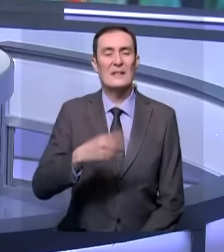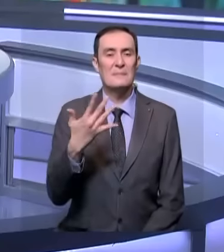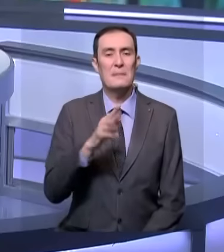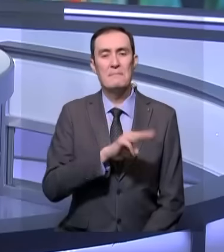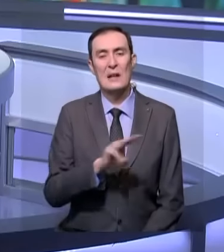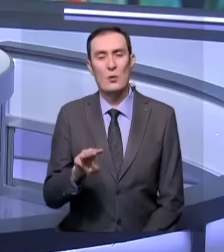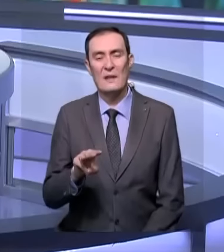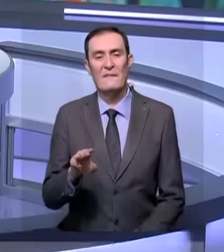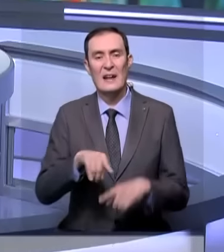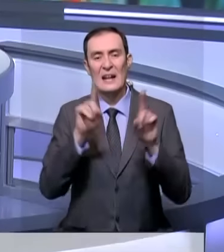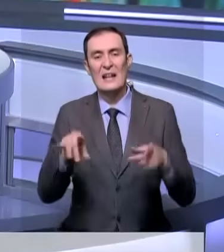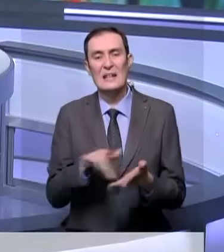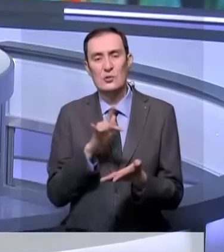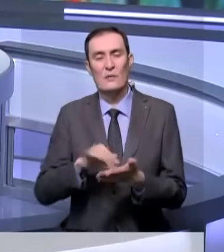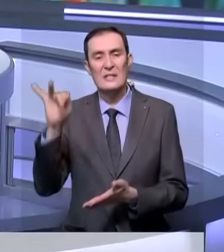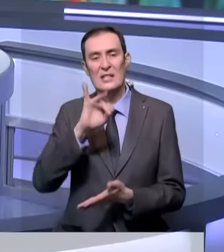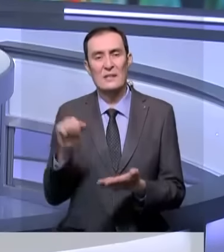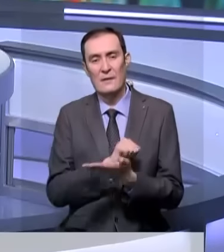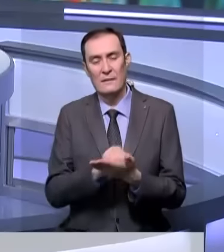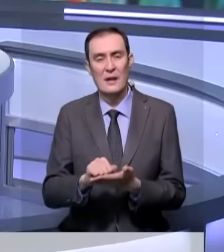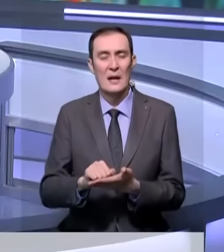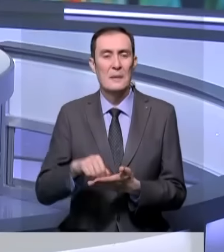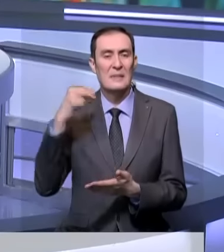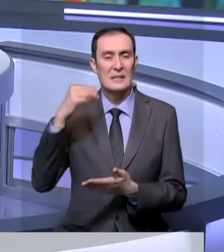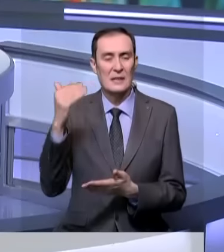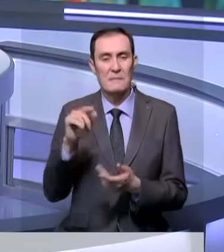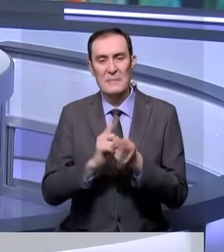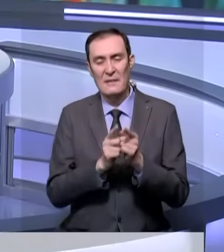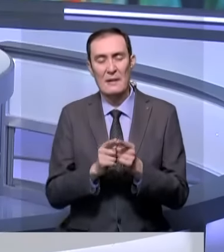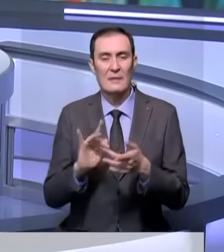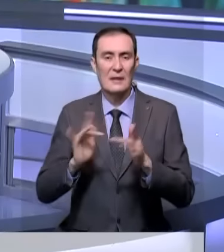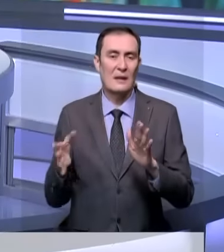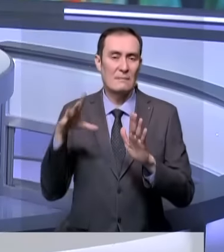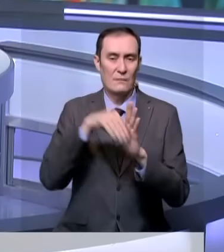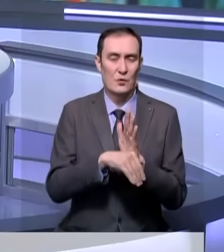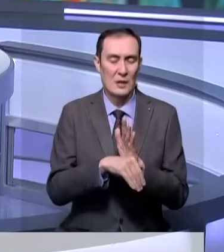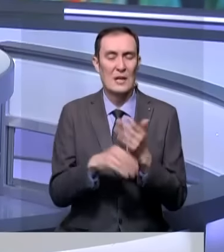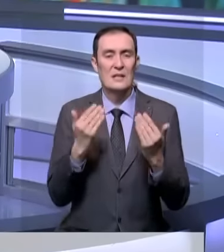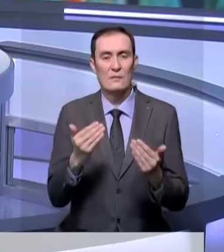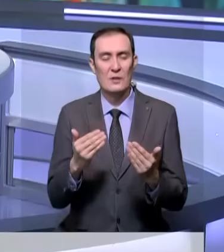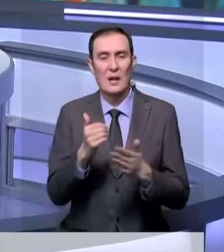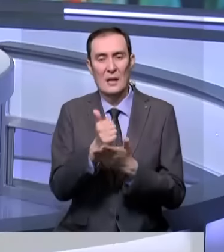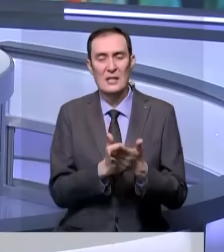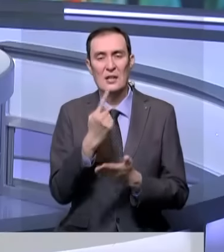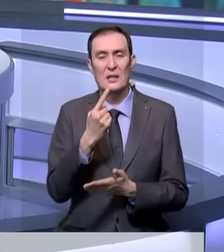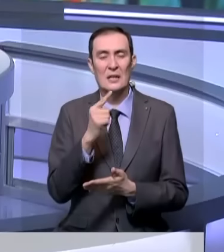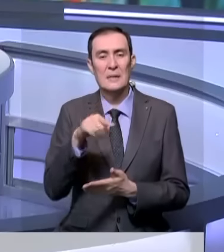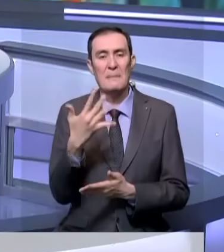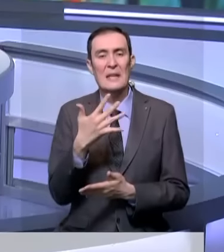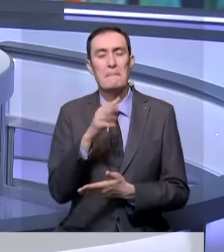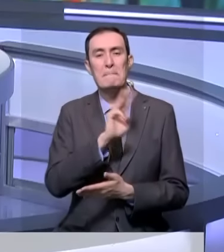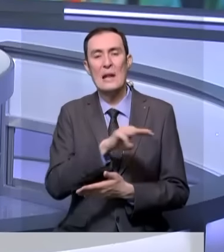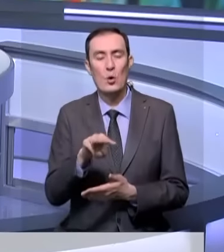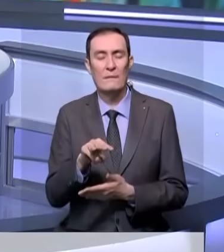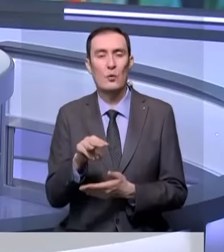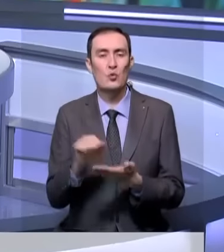25 миллионов листов исторических материалов архива президента перевели в электронный формат. Всего там хранится 1,5 миллиона